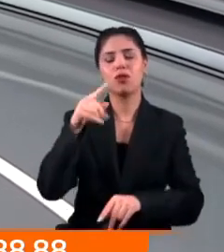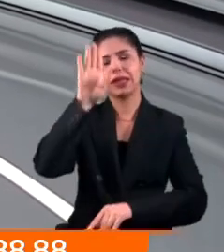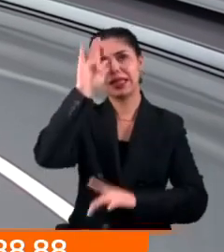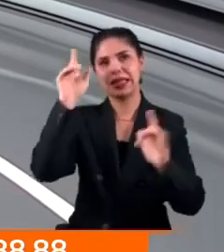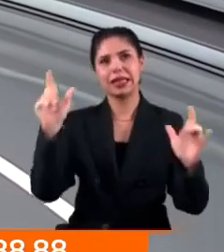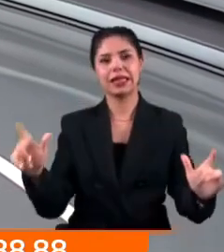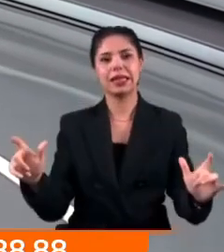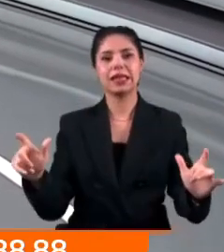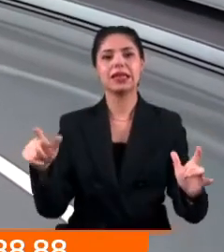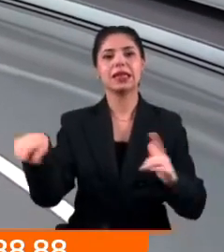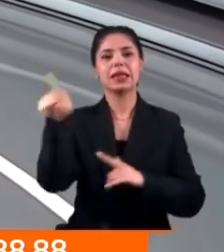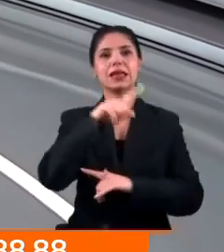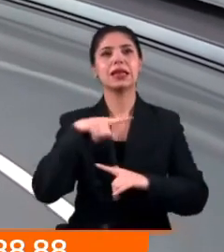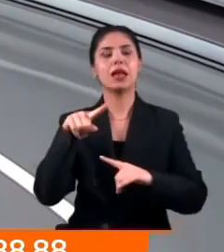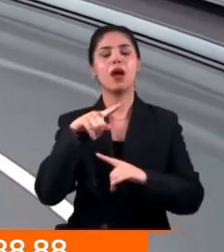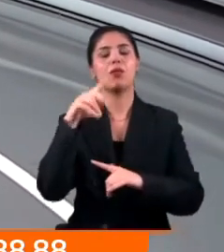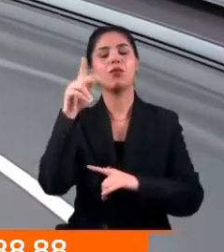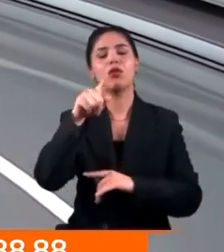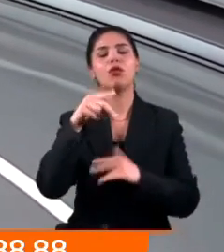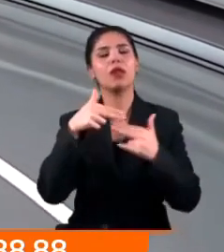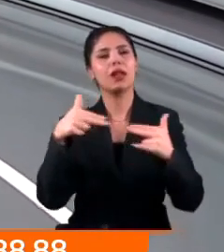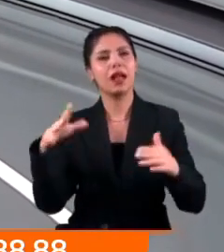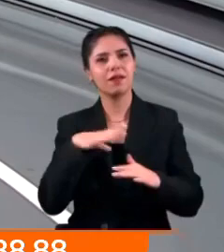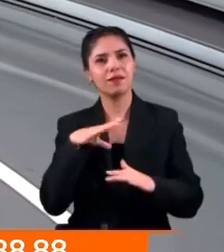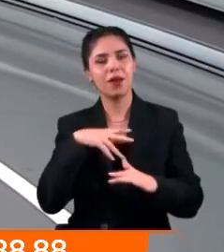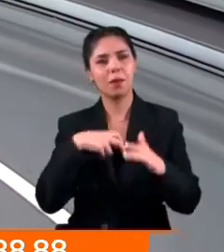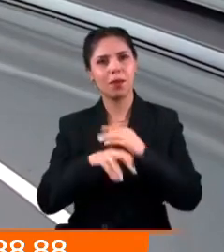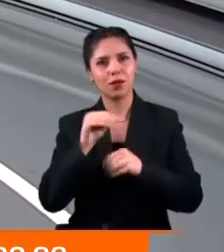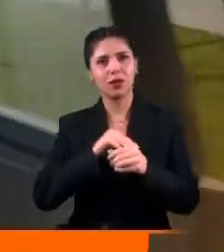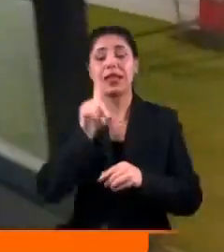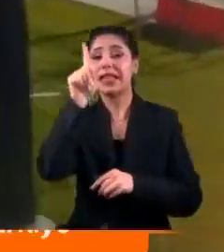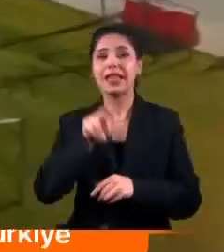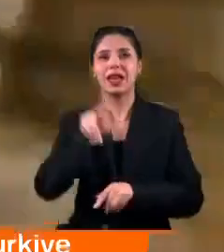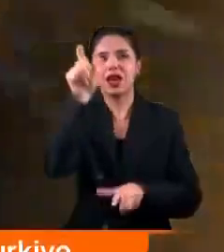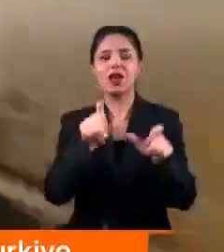teması vardı metro istasyonunda ve ilk yolcular da metroyu kullandı.